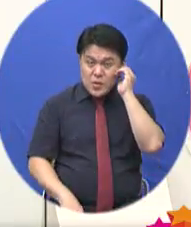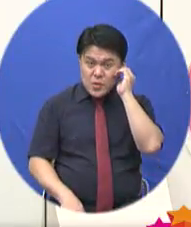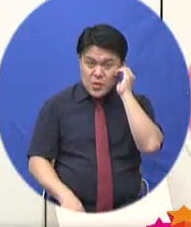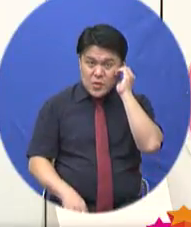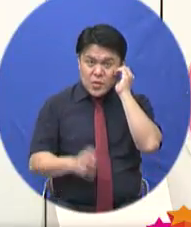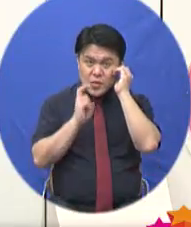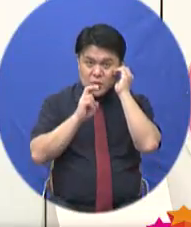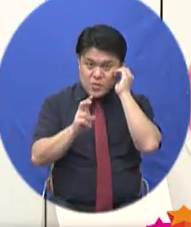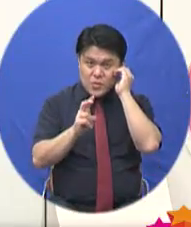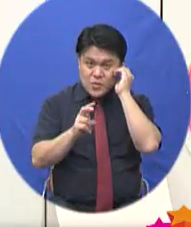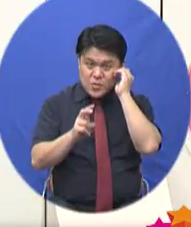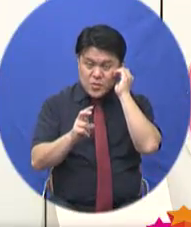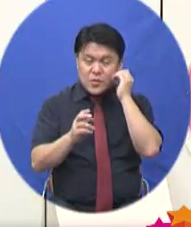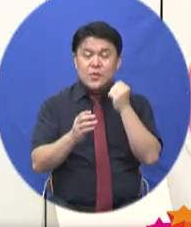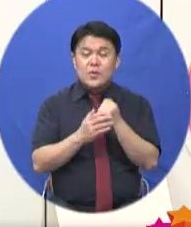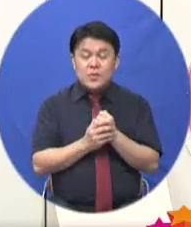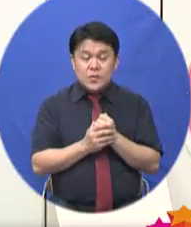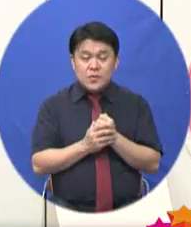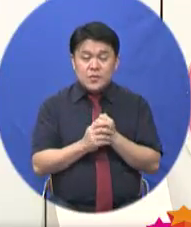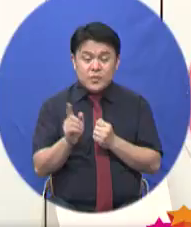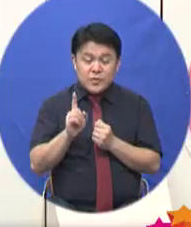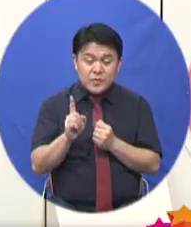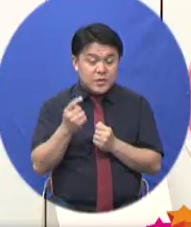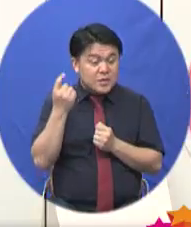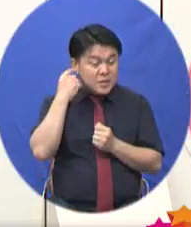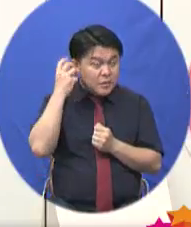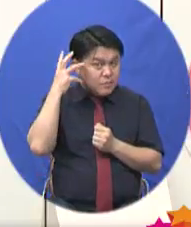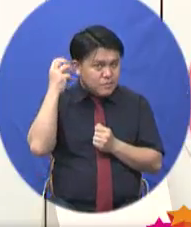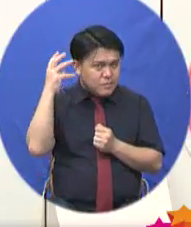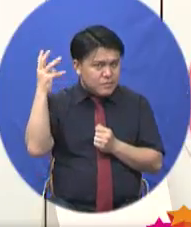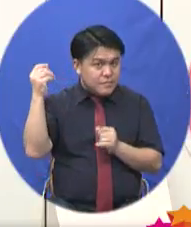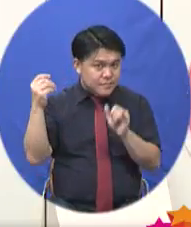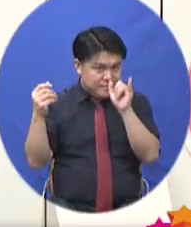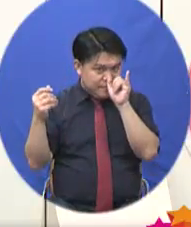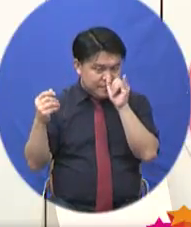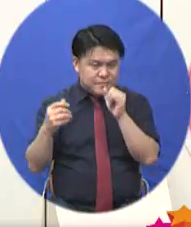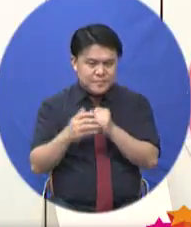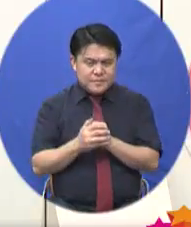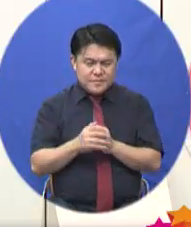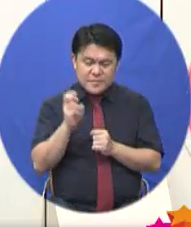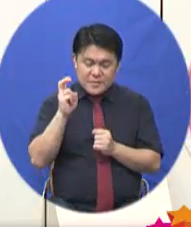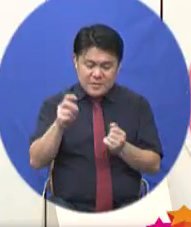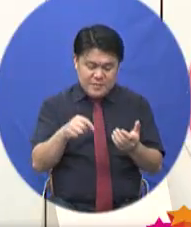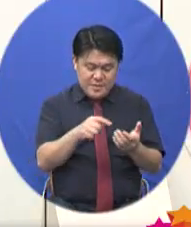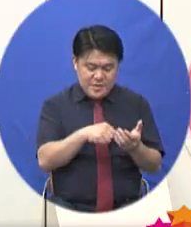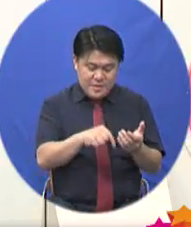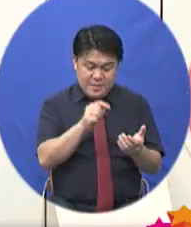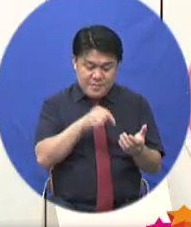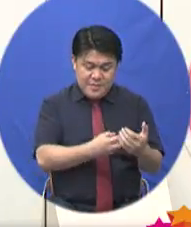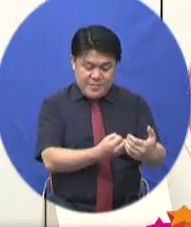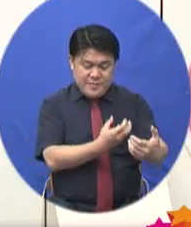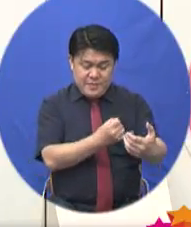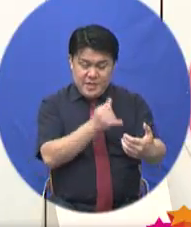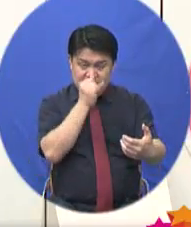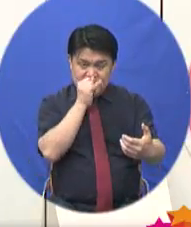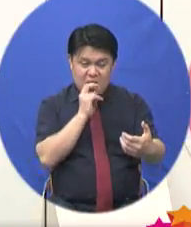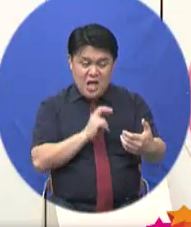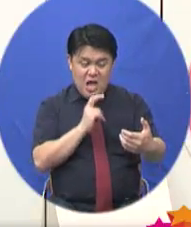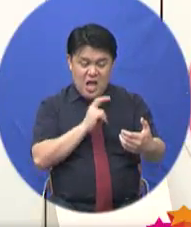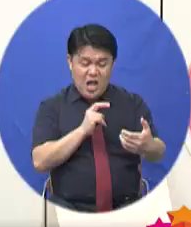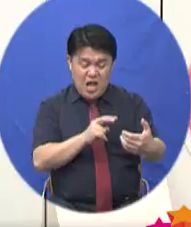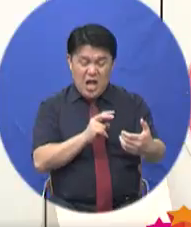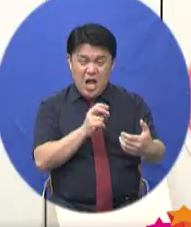저 휴대폰만 대고 부르셔도 이렇게 소리가 울리게 안 나오는데 거기에 스피커폰이라고 뭘 누르면 스피커처럼